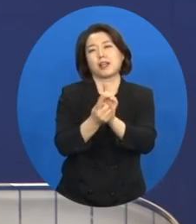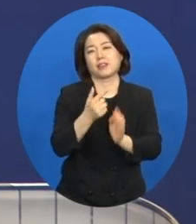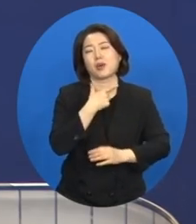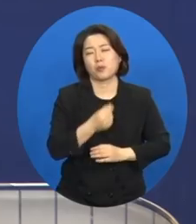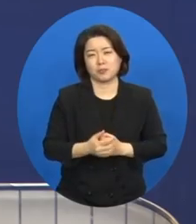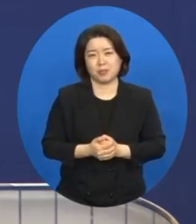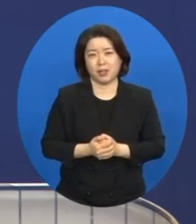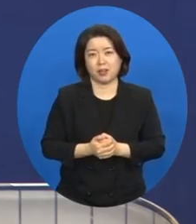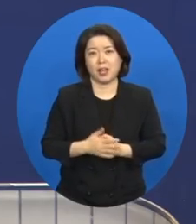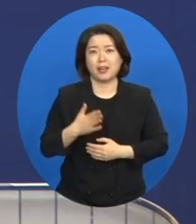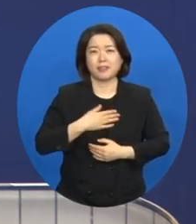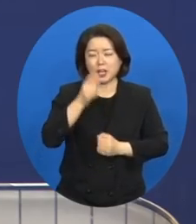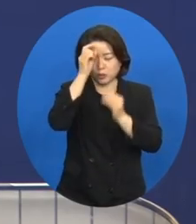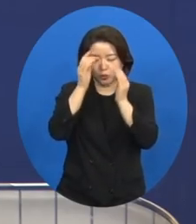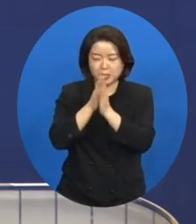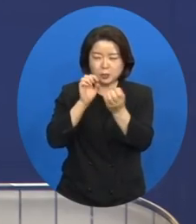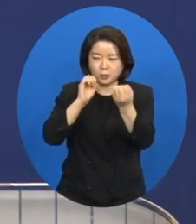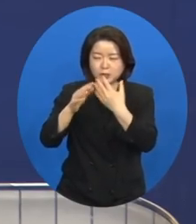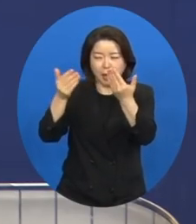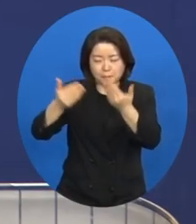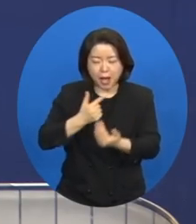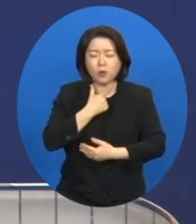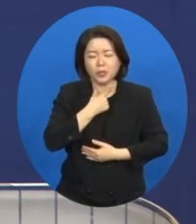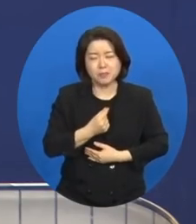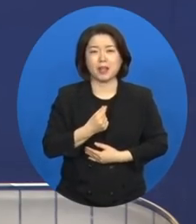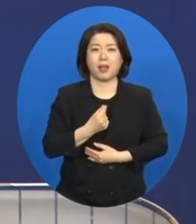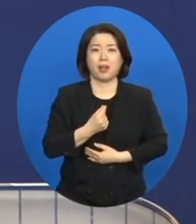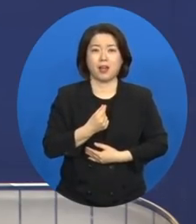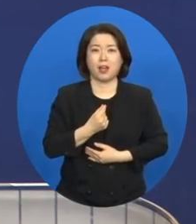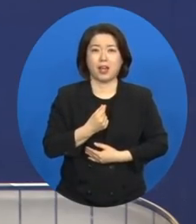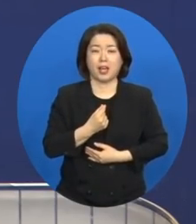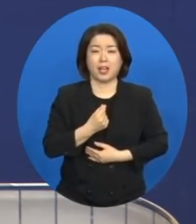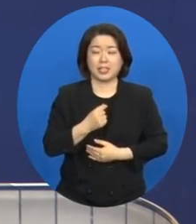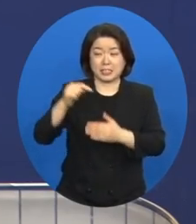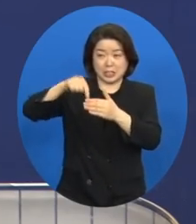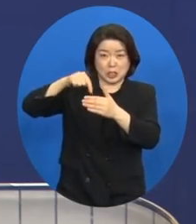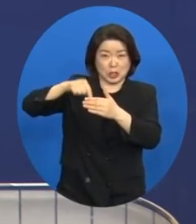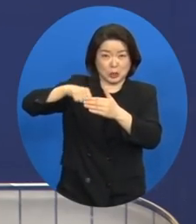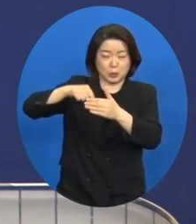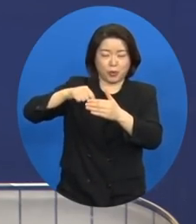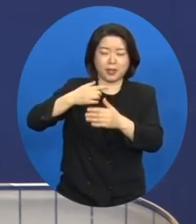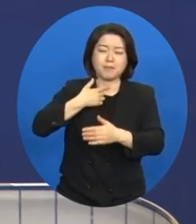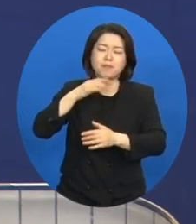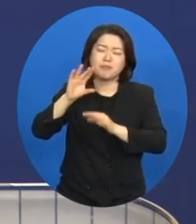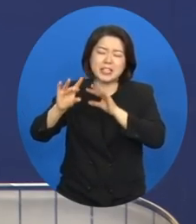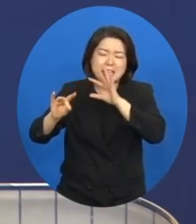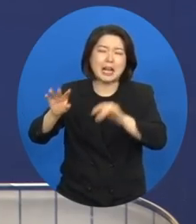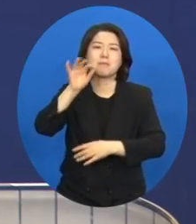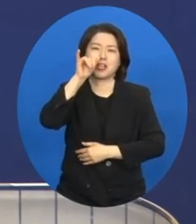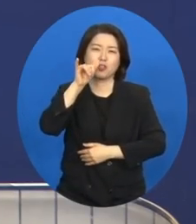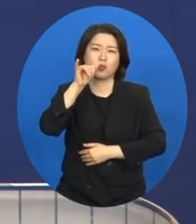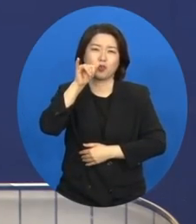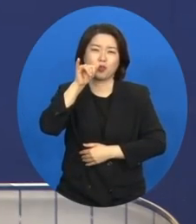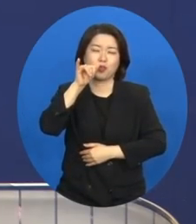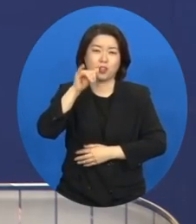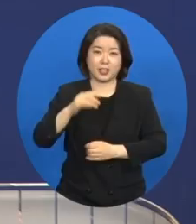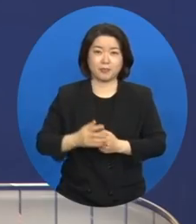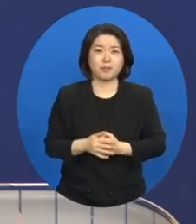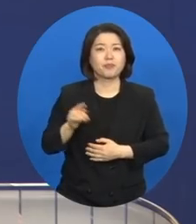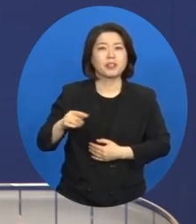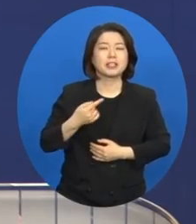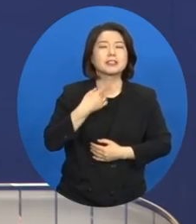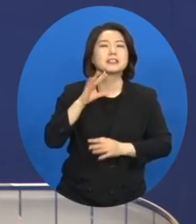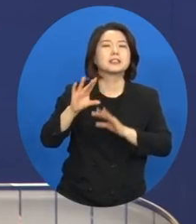나도 기도 응답 좀 받고 싶습니다 라고 하는 그 내면의 갈망이 이렇게 표현된 거거든요. 그